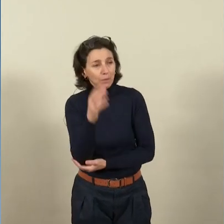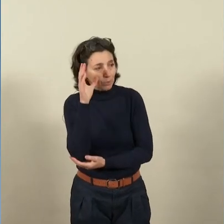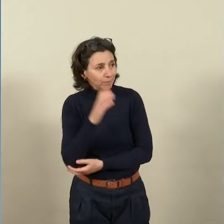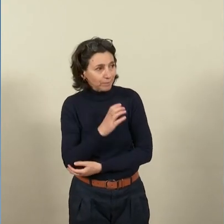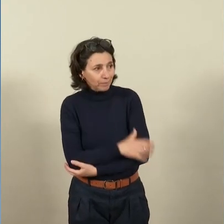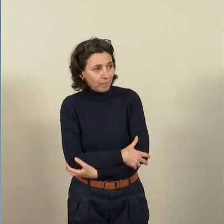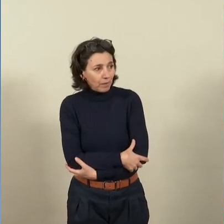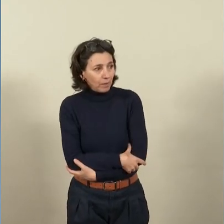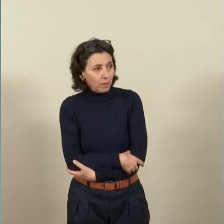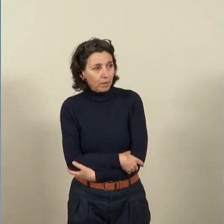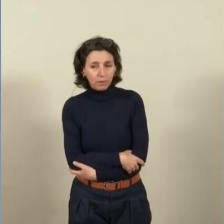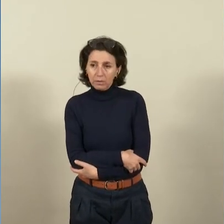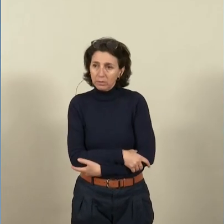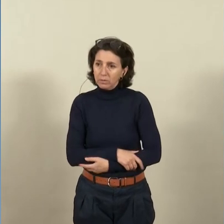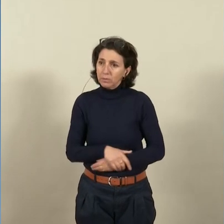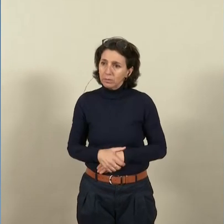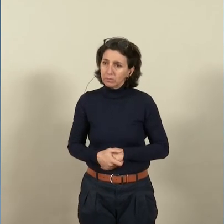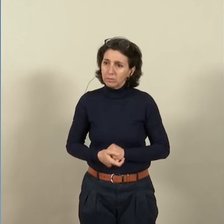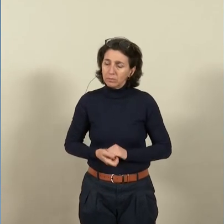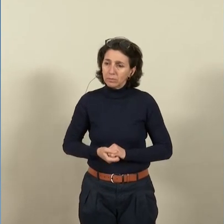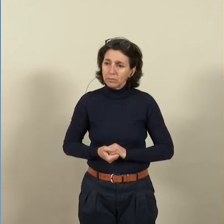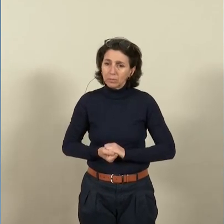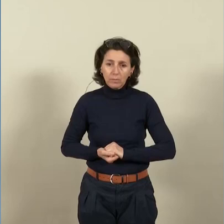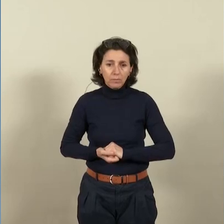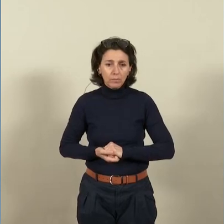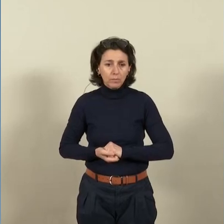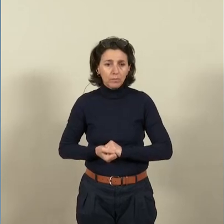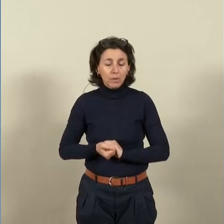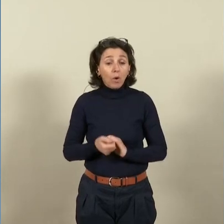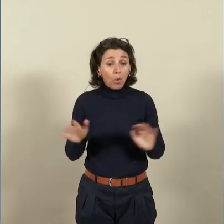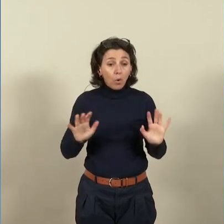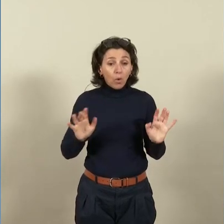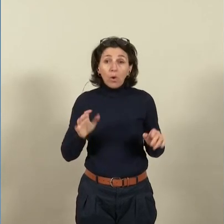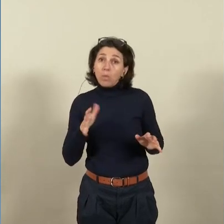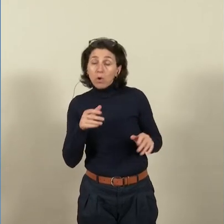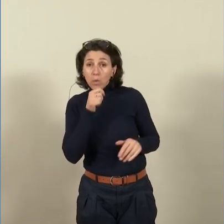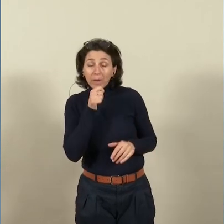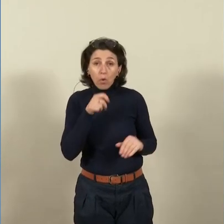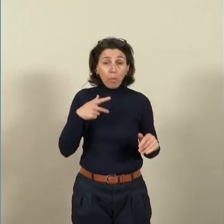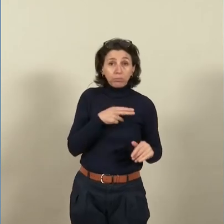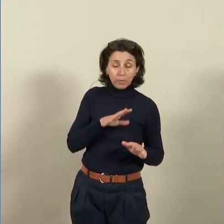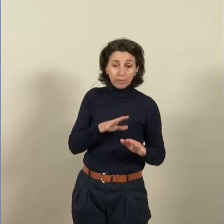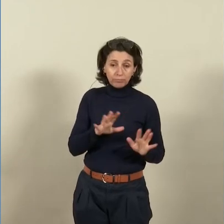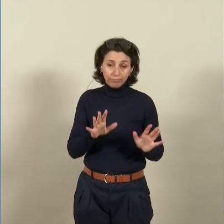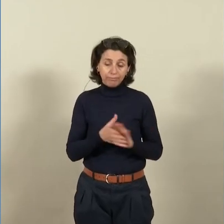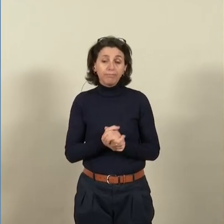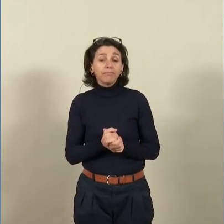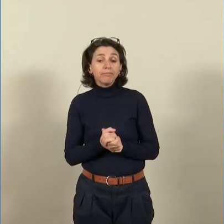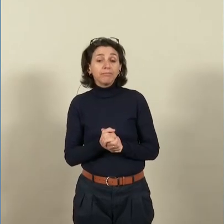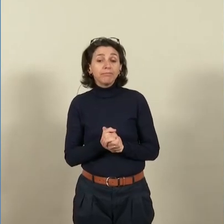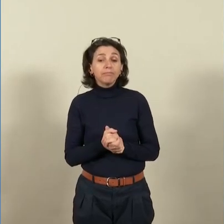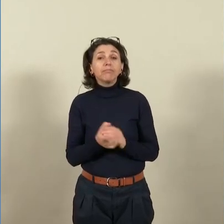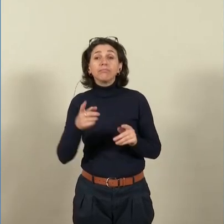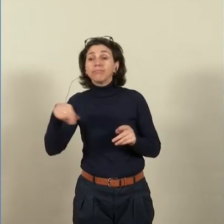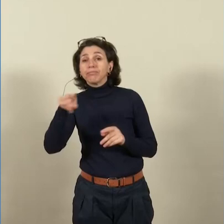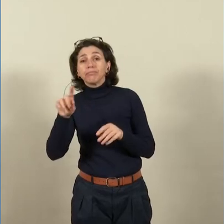remercie ah comment je fais ah ou alorsexécutif se se prononce